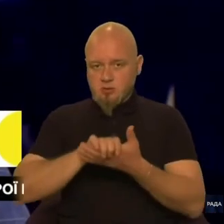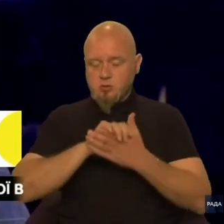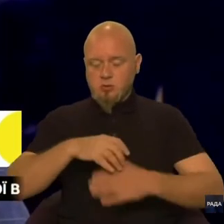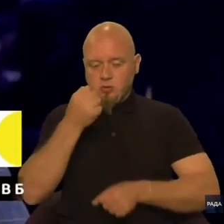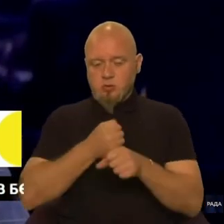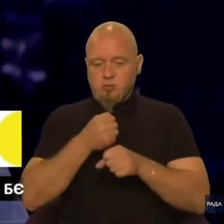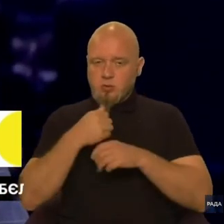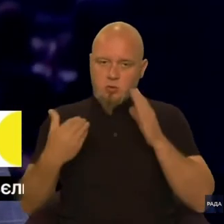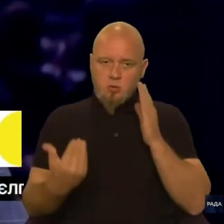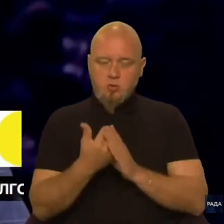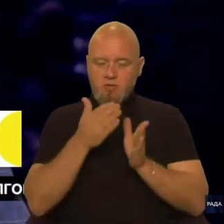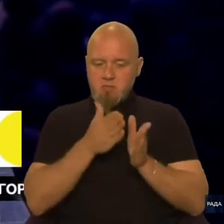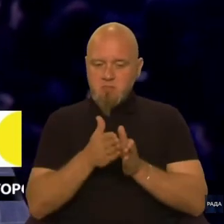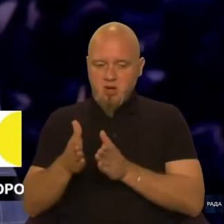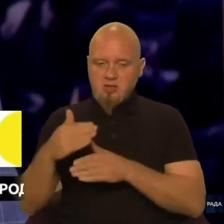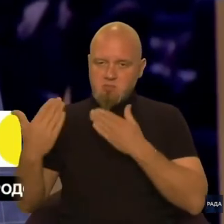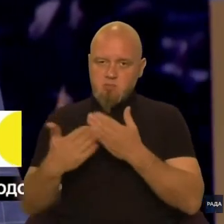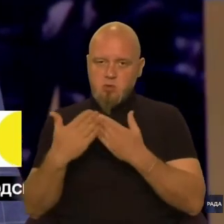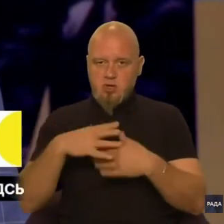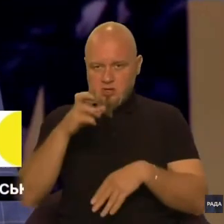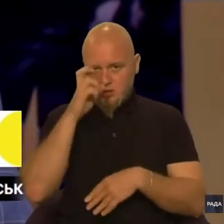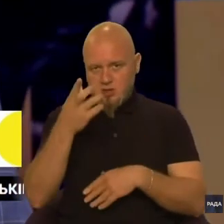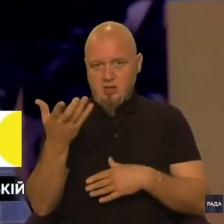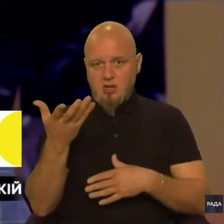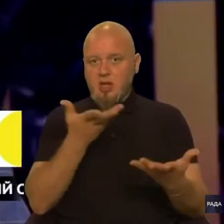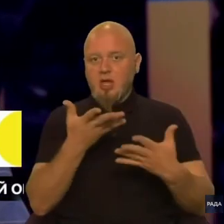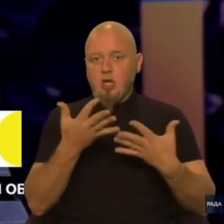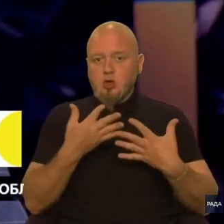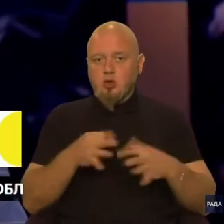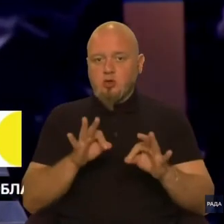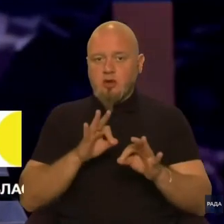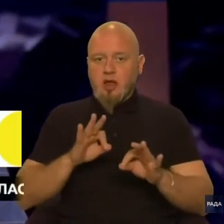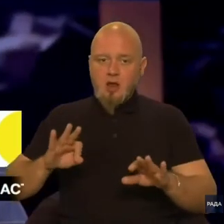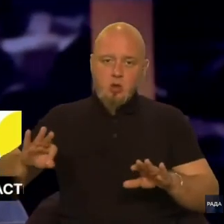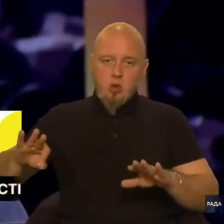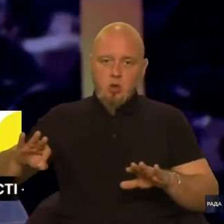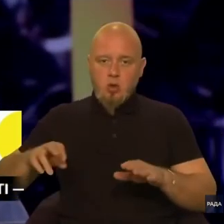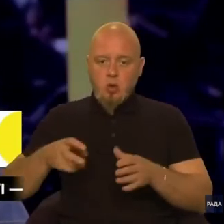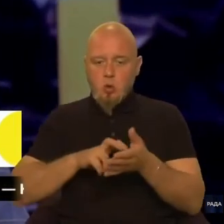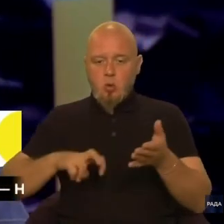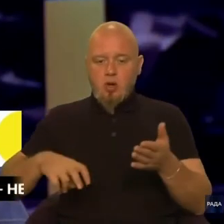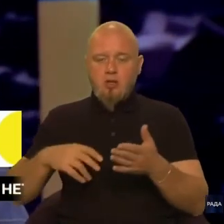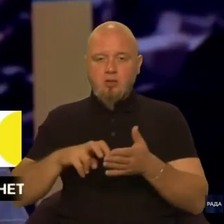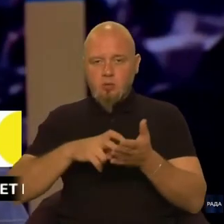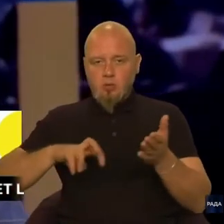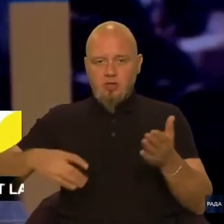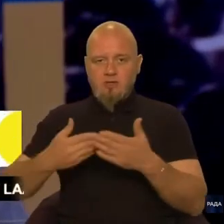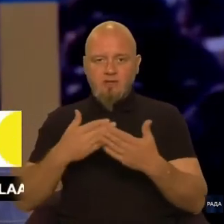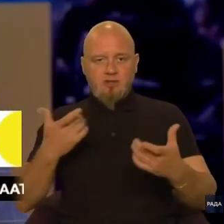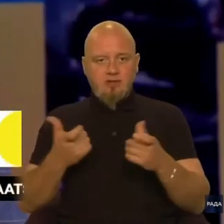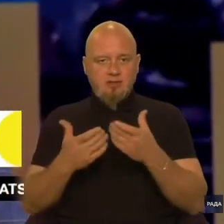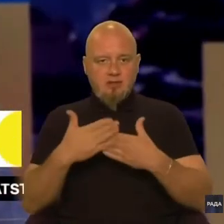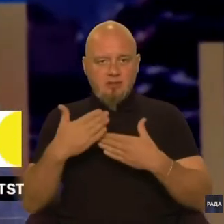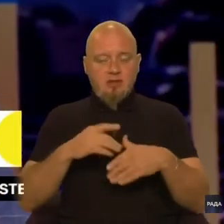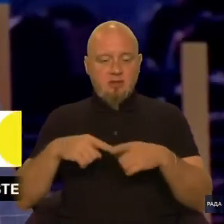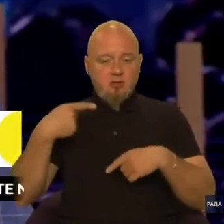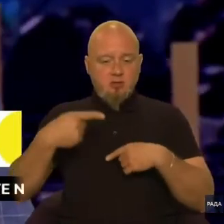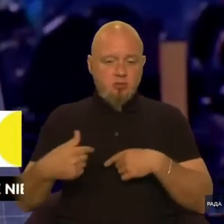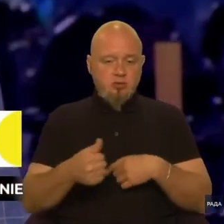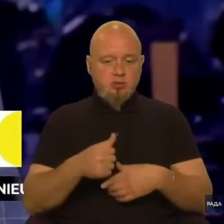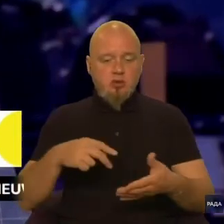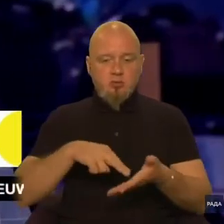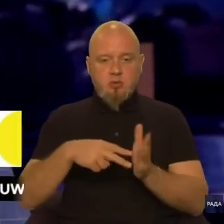розробляє новий механізм покарання країн які дозволяють ухилятися від санкцій наступного тижня планують